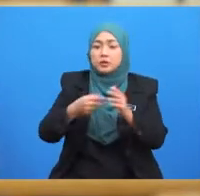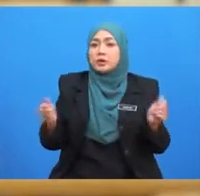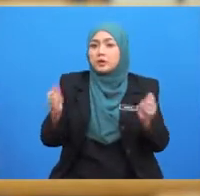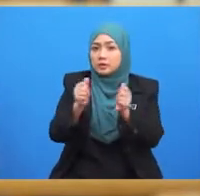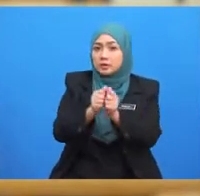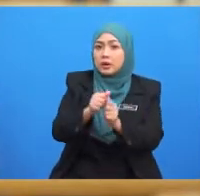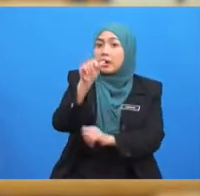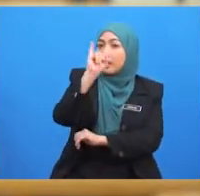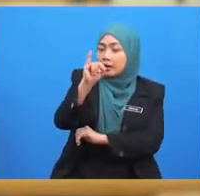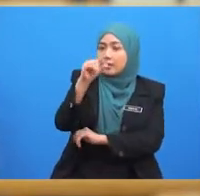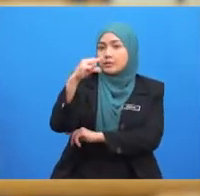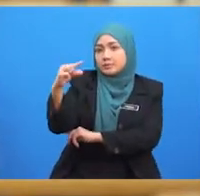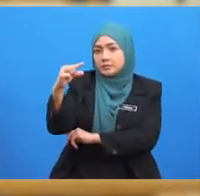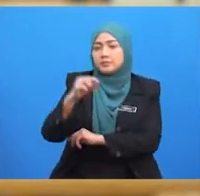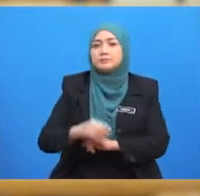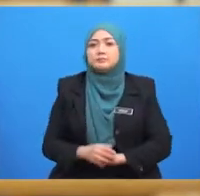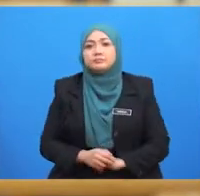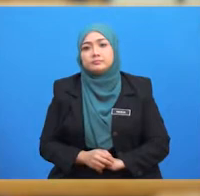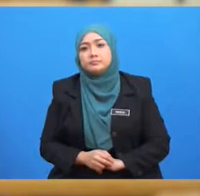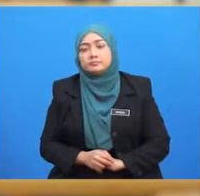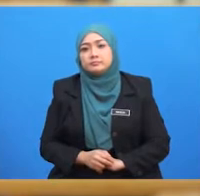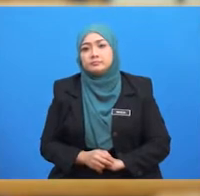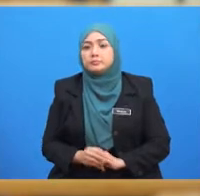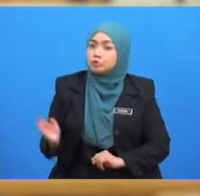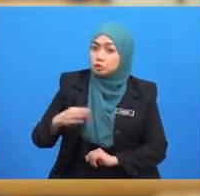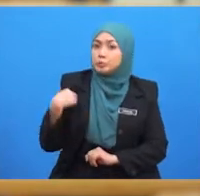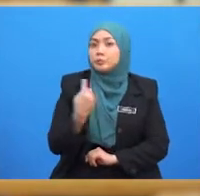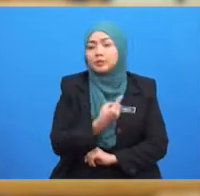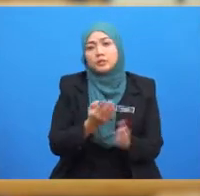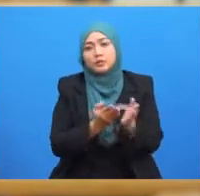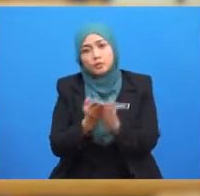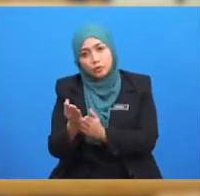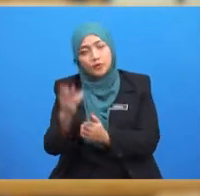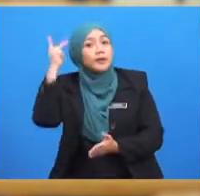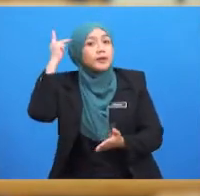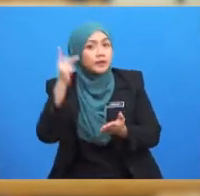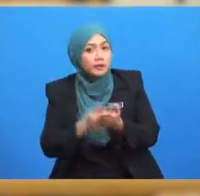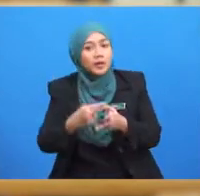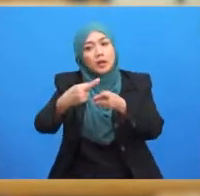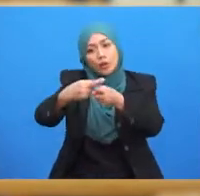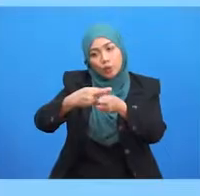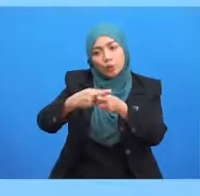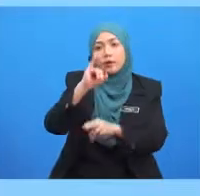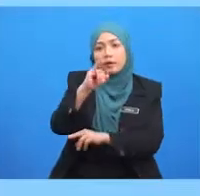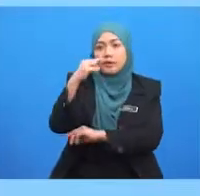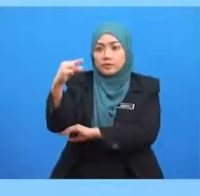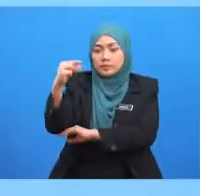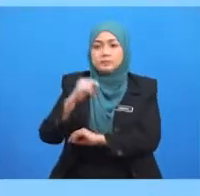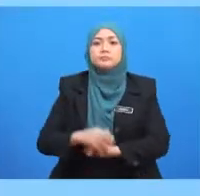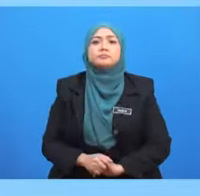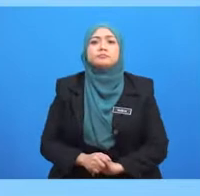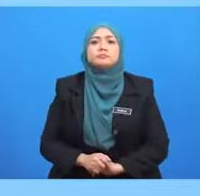indeks Hai ayo cepet terus Chan dengan mengenal rumus indexqu bahan